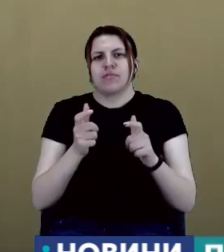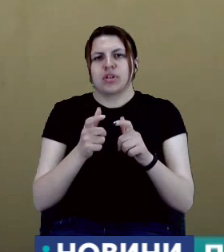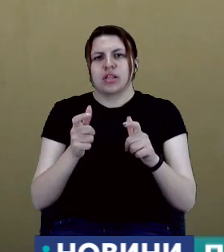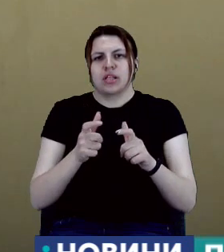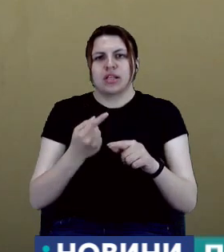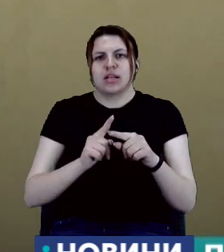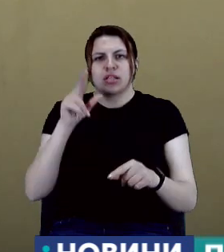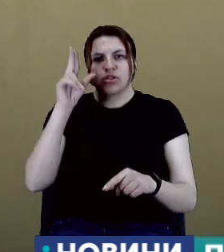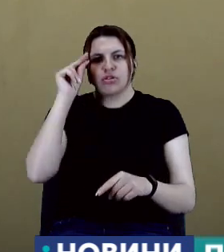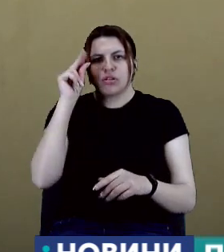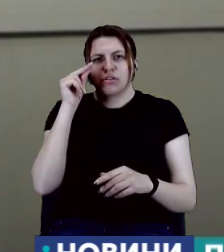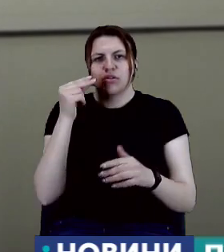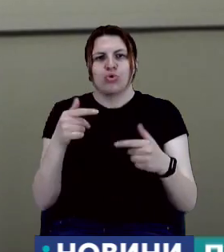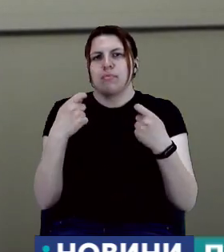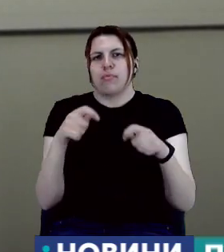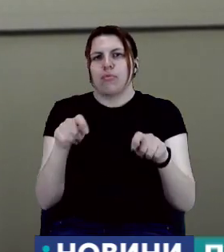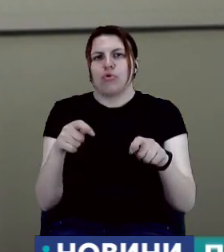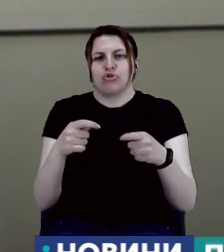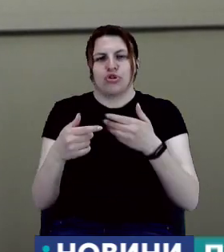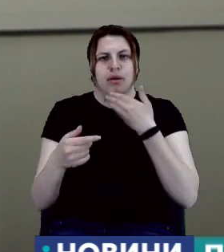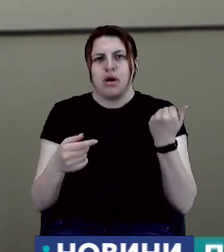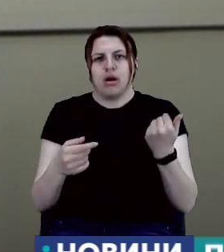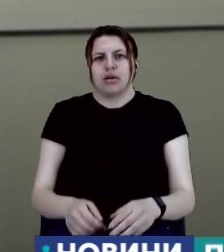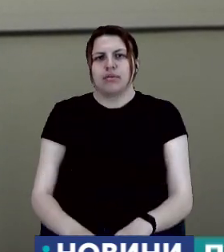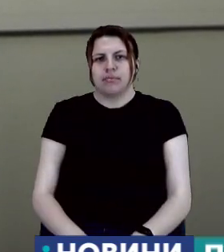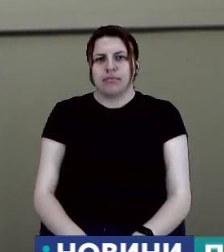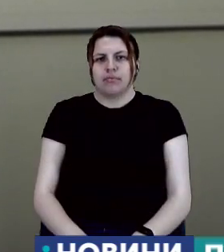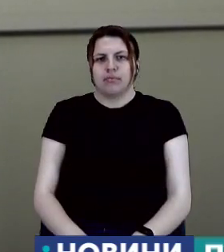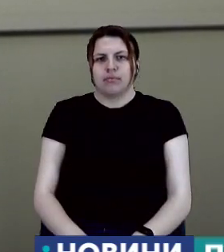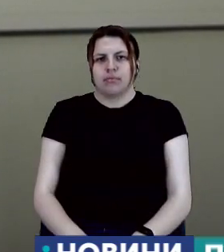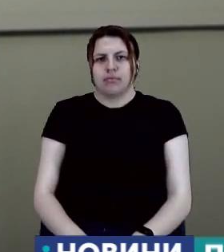немає. На друге число вже немає.